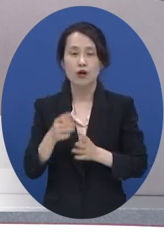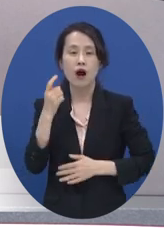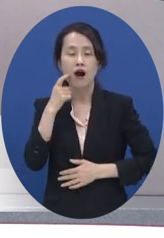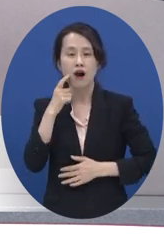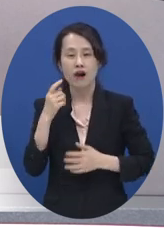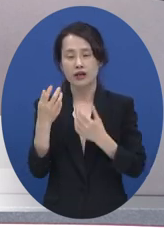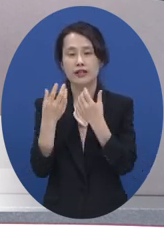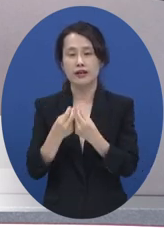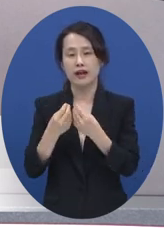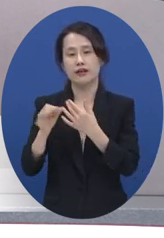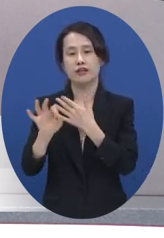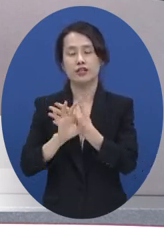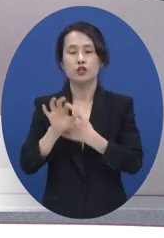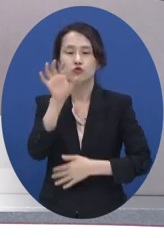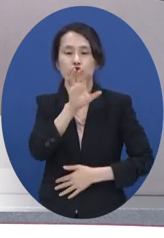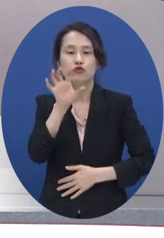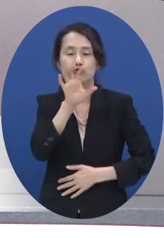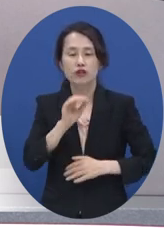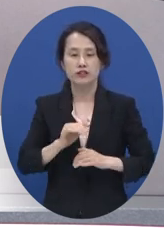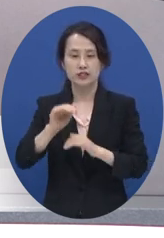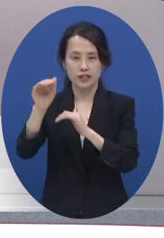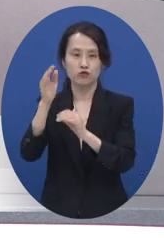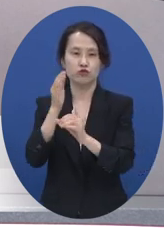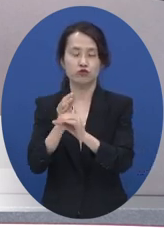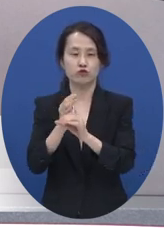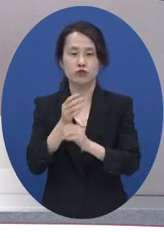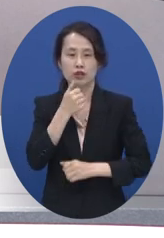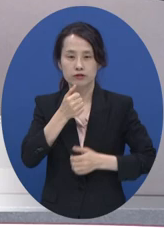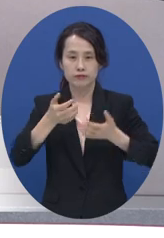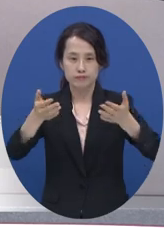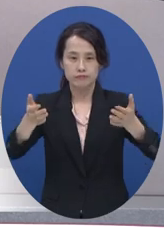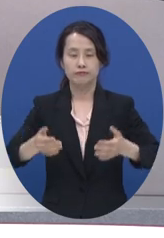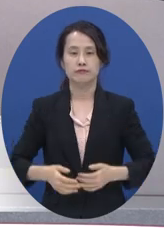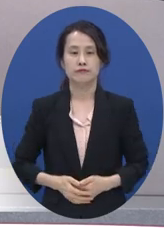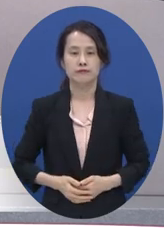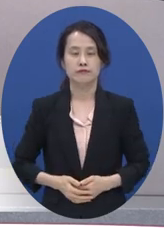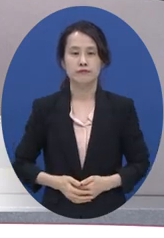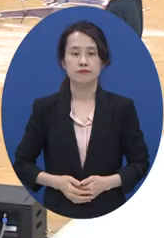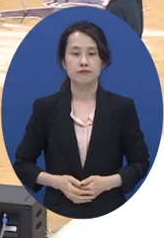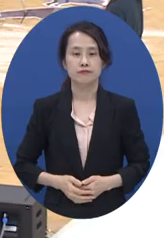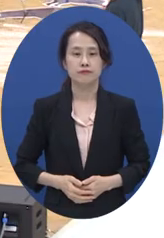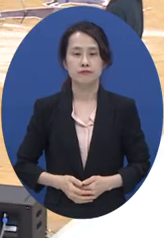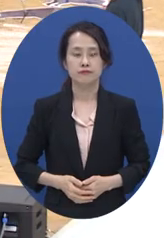가정한 모의 훈련이 진행됐습니다. 한선지 기자가 현장 다녀왔습니다.